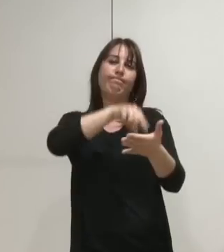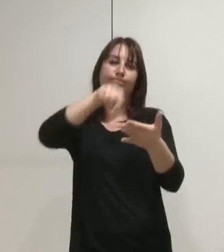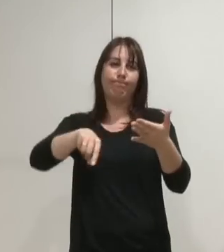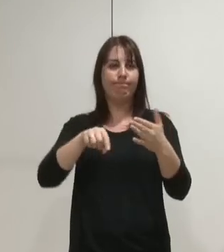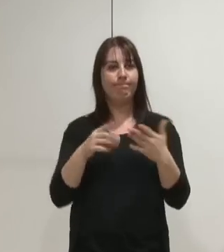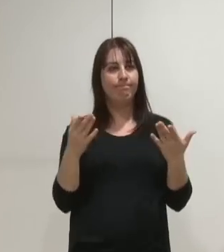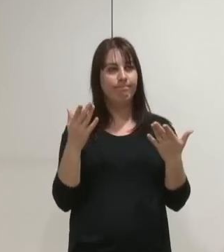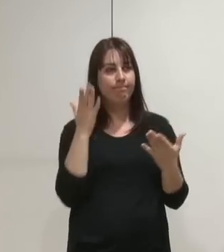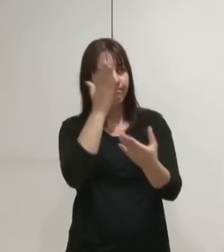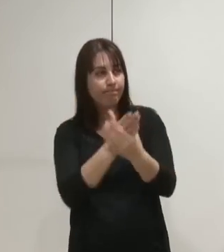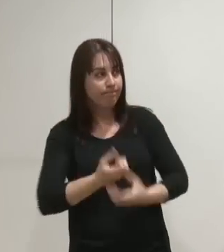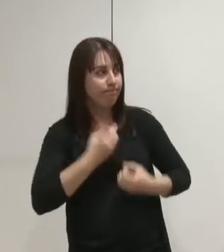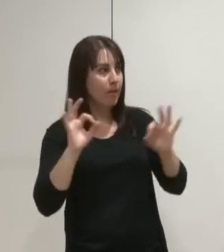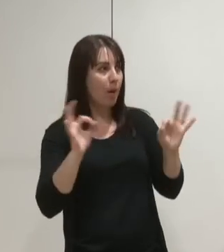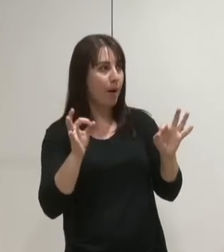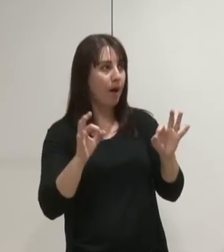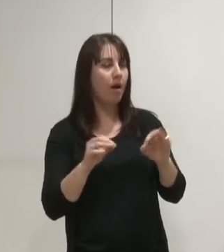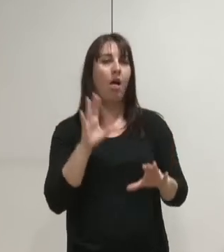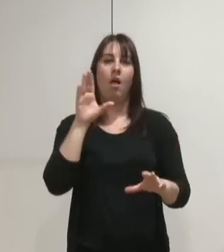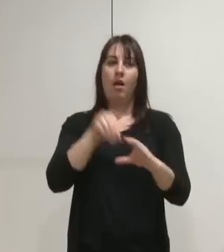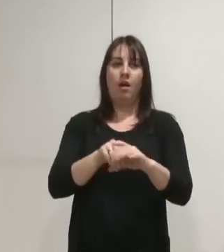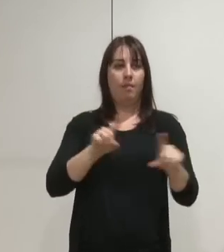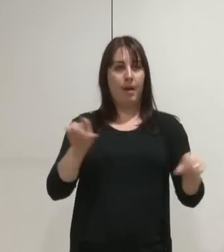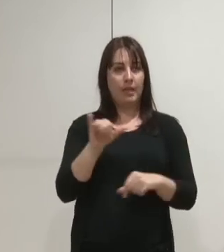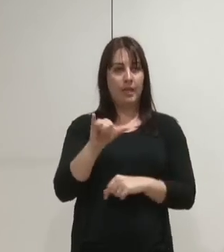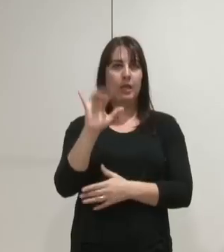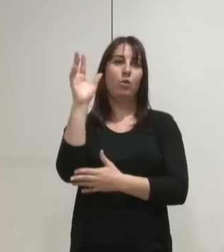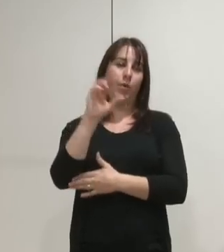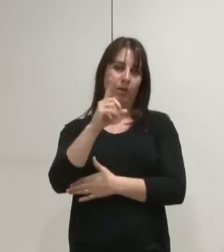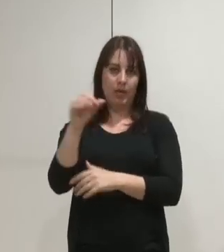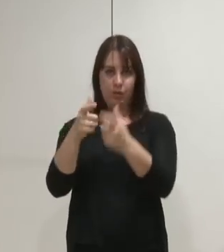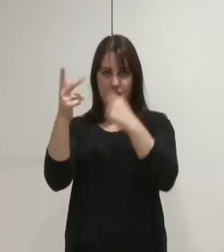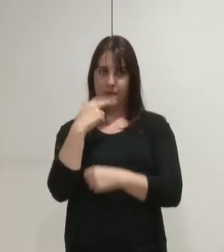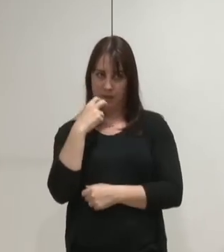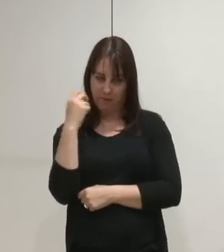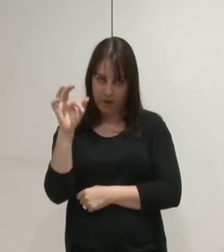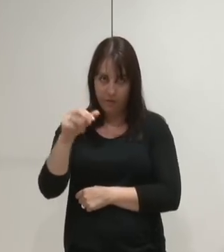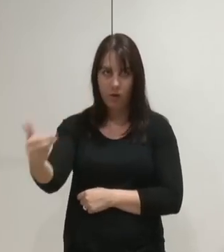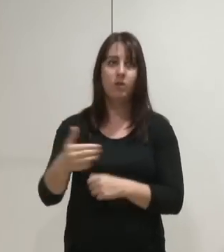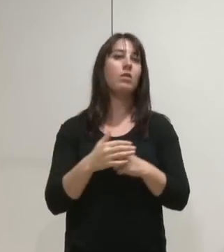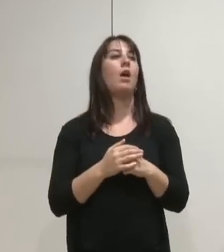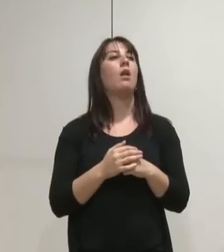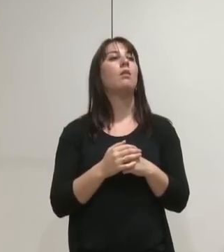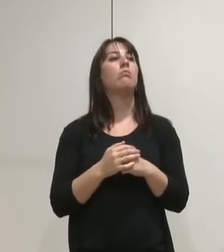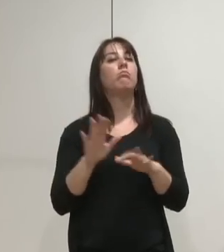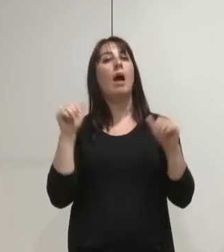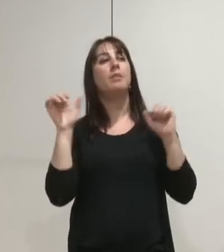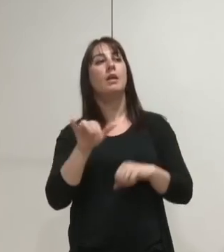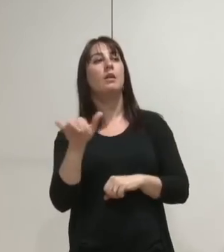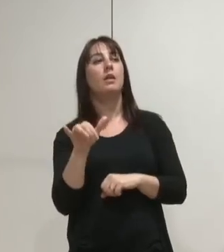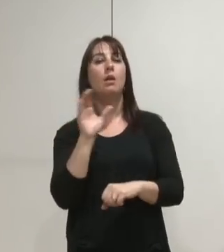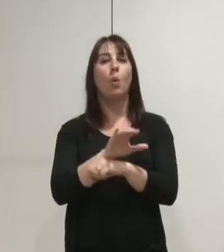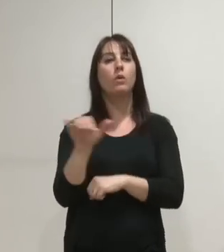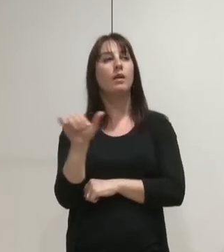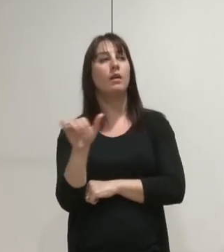d'intervention je le mets au voix qui ne prend pas part au vote UMP udi société civile Front National qui s'abstient qui